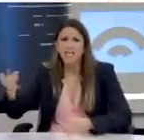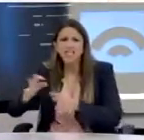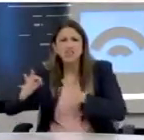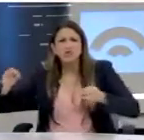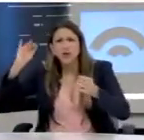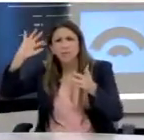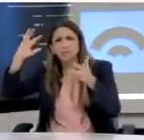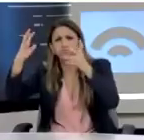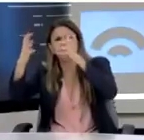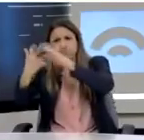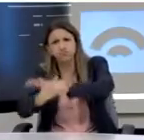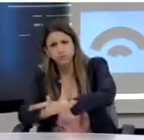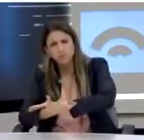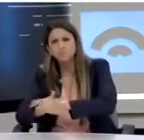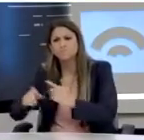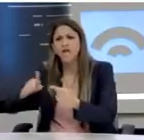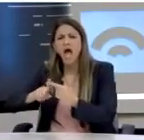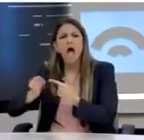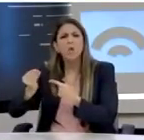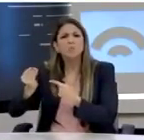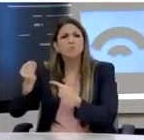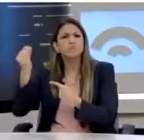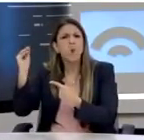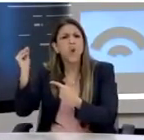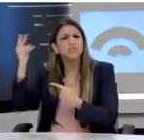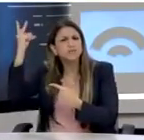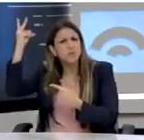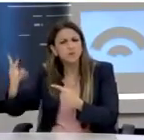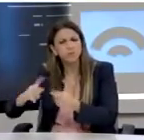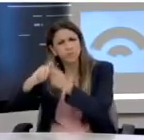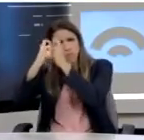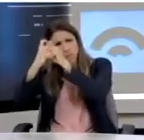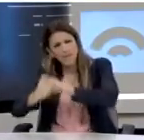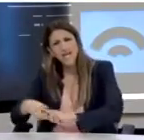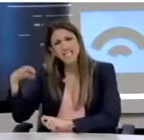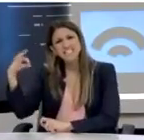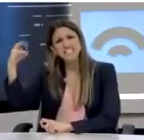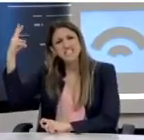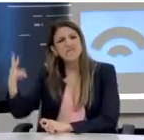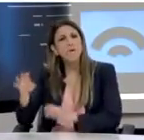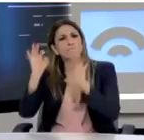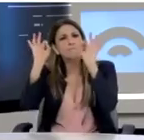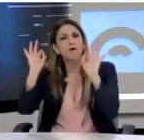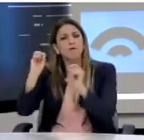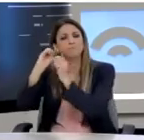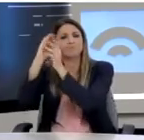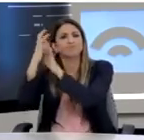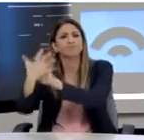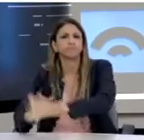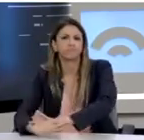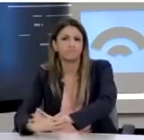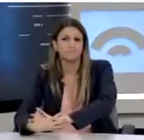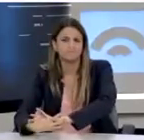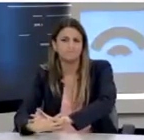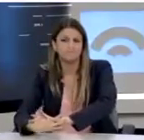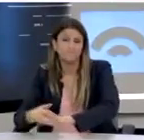ιστορίας, της πολιτισμικής κληρονομιάς και των συμβόλων της Μακεδονίας,